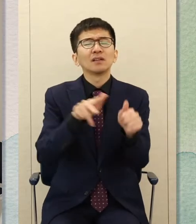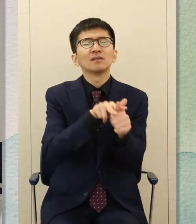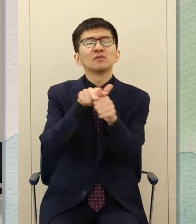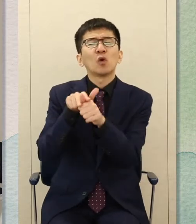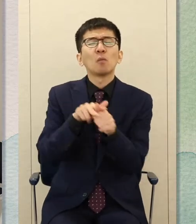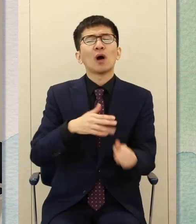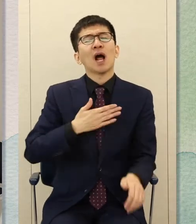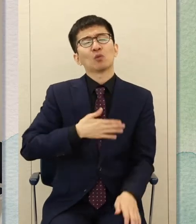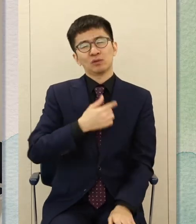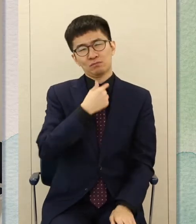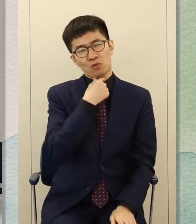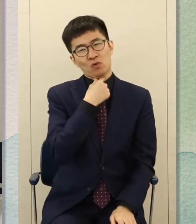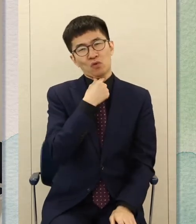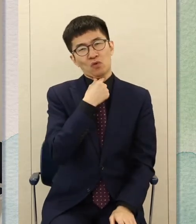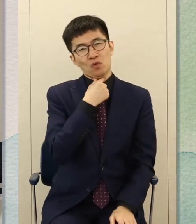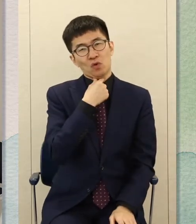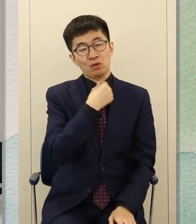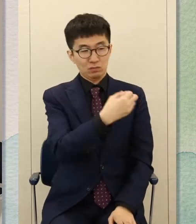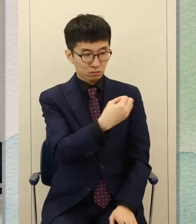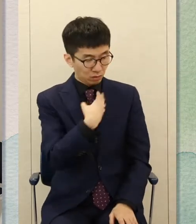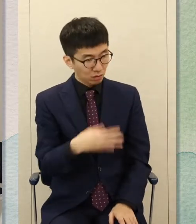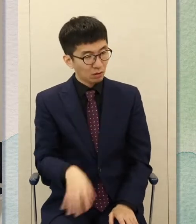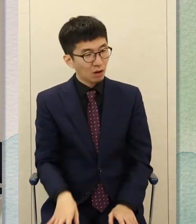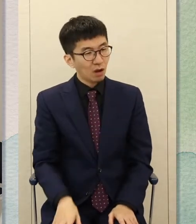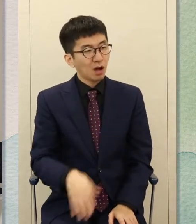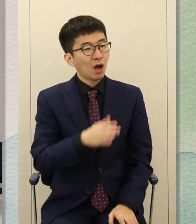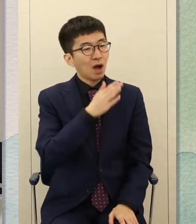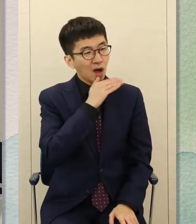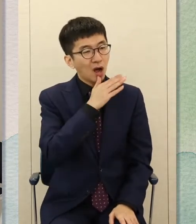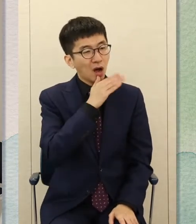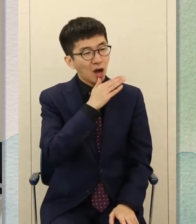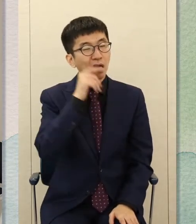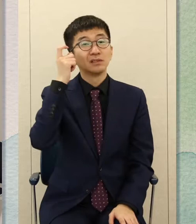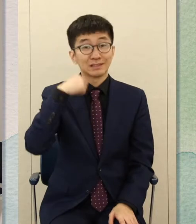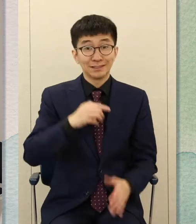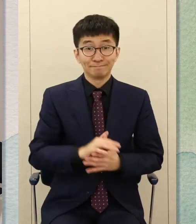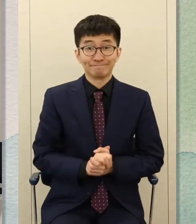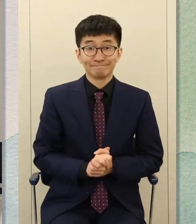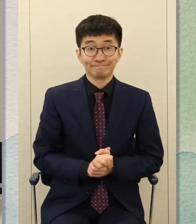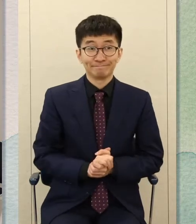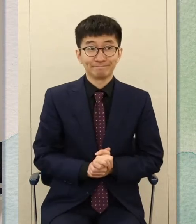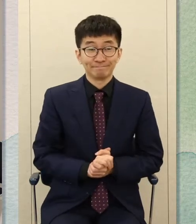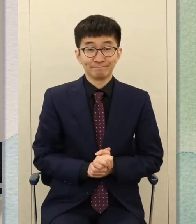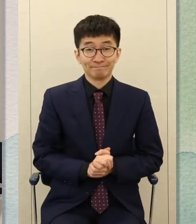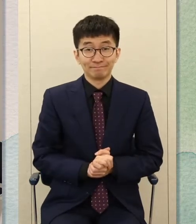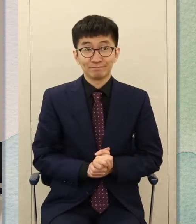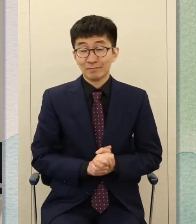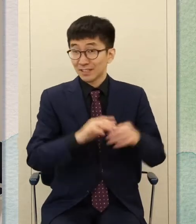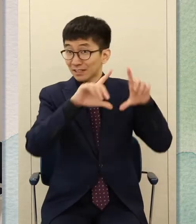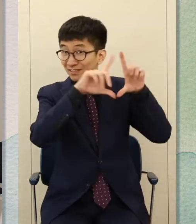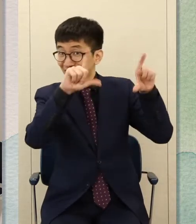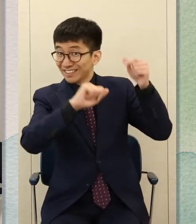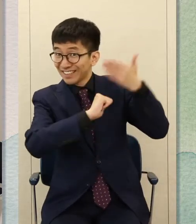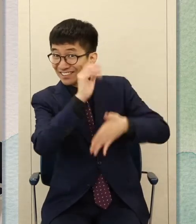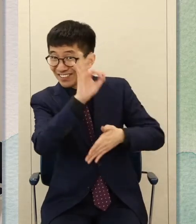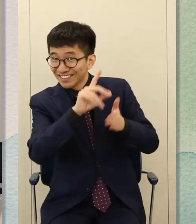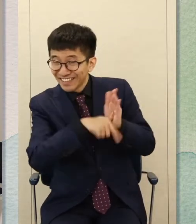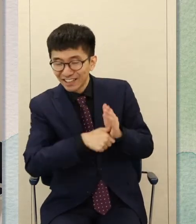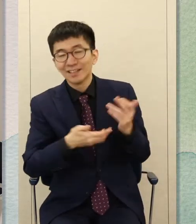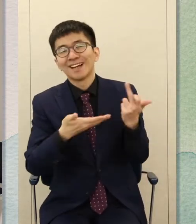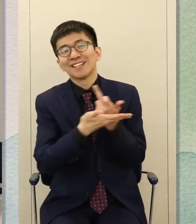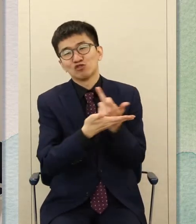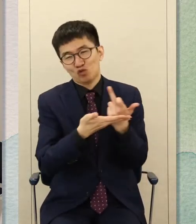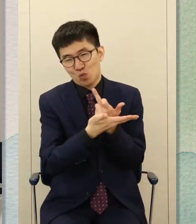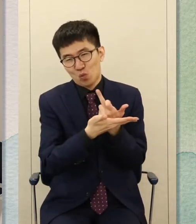이게 굉장히 큰 욕구를 차지합니다. 저 왼쪽에 있는 데들은 제주도에서